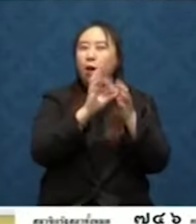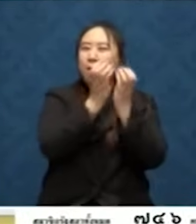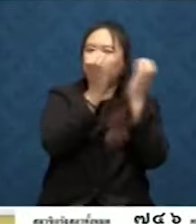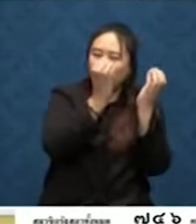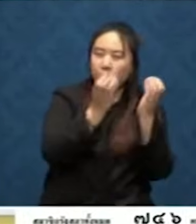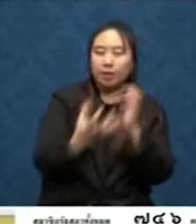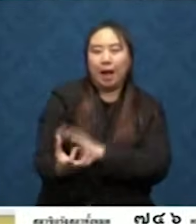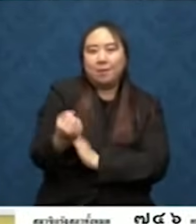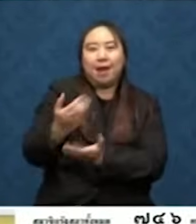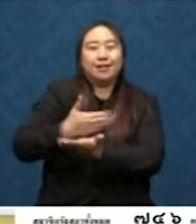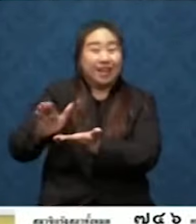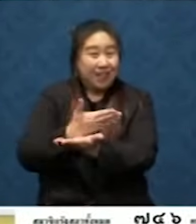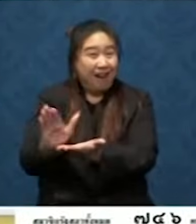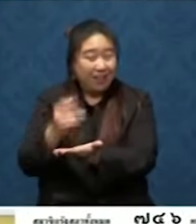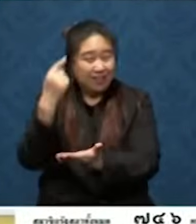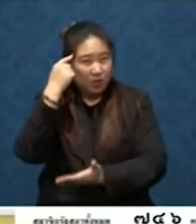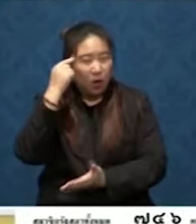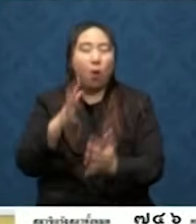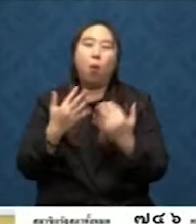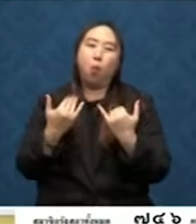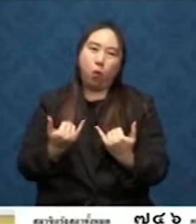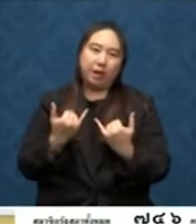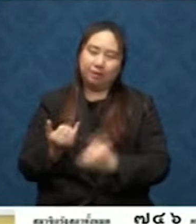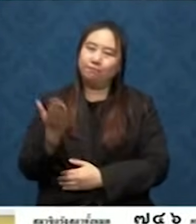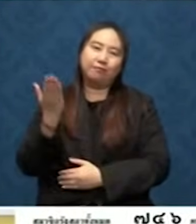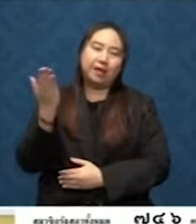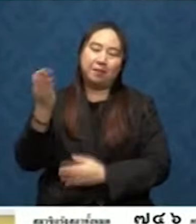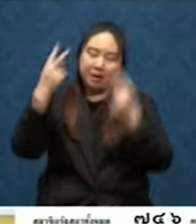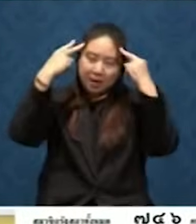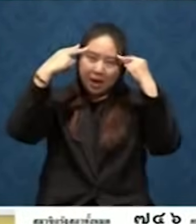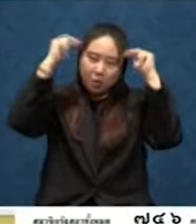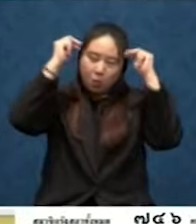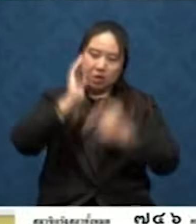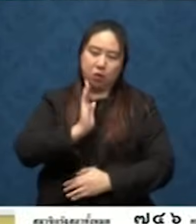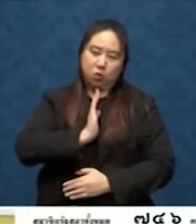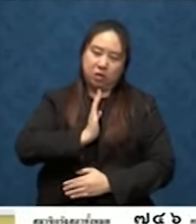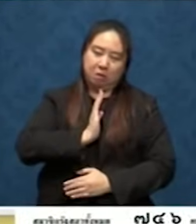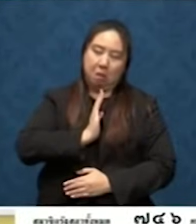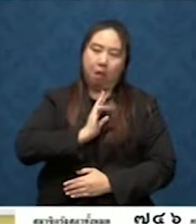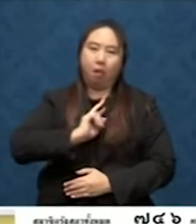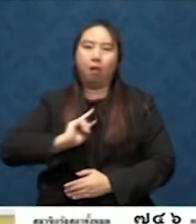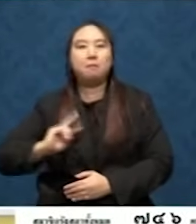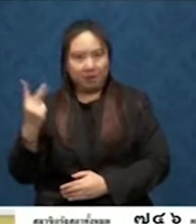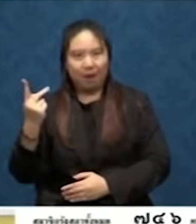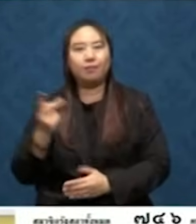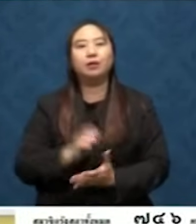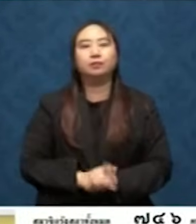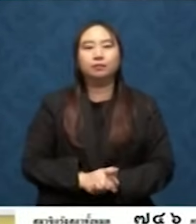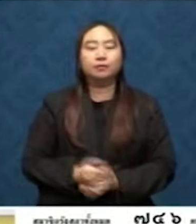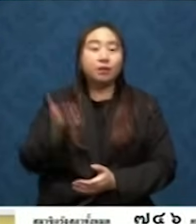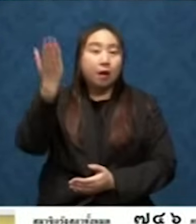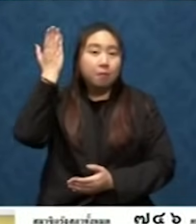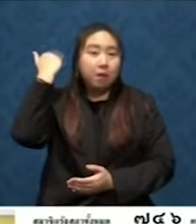ผมคิดว่าวันนี้ท่านเป็นได้เพียงแค่นายกแห่งจุดยืนที่เปลี่ยนแปลงไปครับจากคำสัญญา